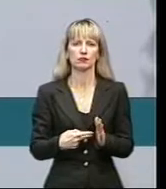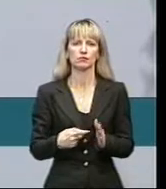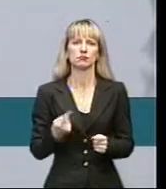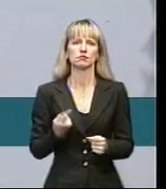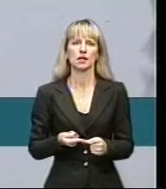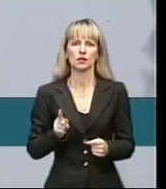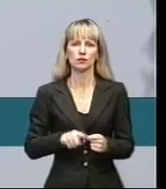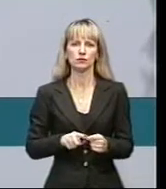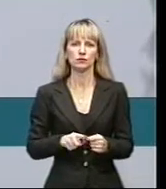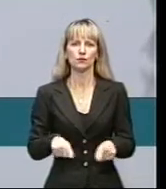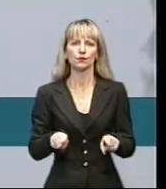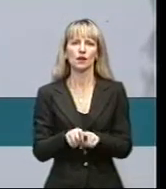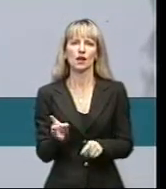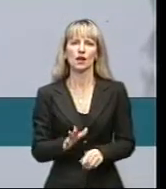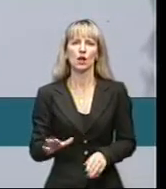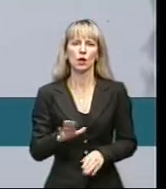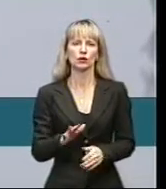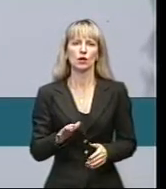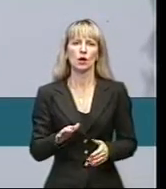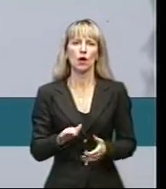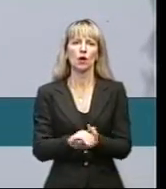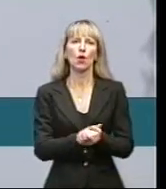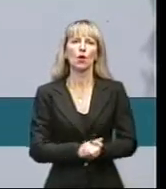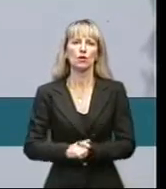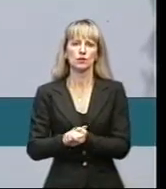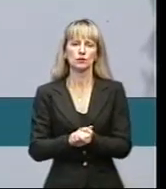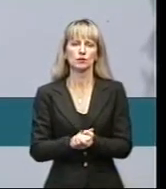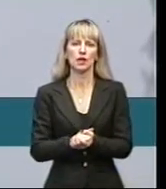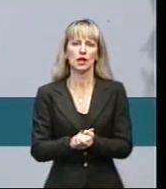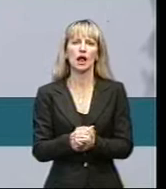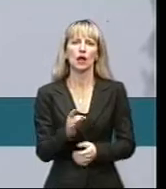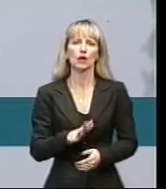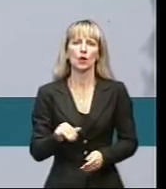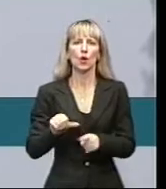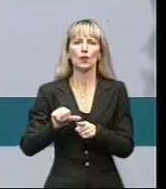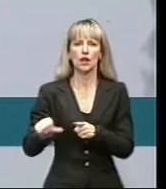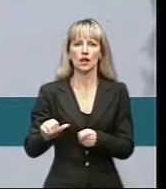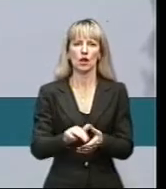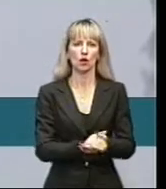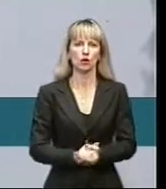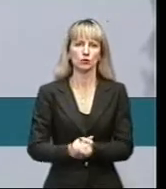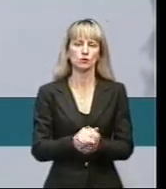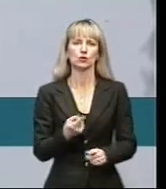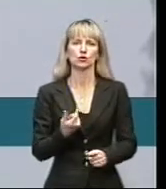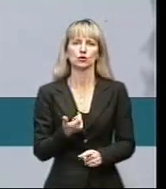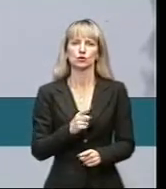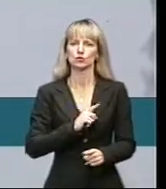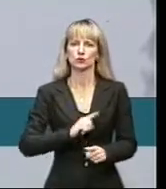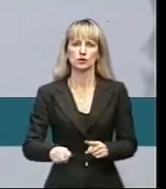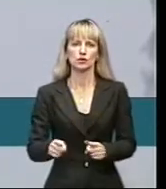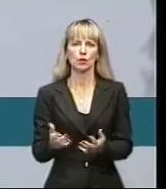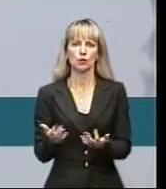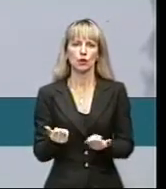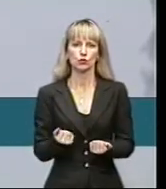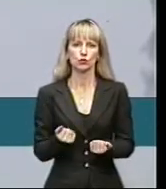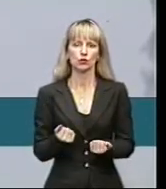Тому от такі райони, власне, колгоспи, не лише просто райони, а окремі колгоспи дуже швидко отримали